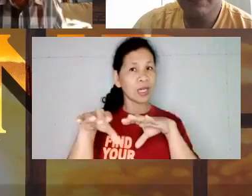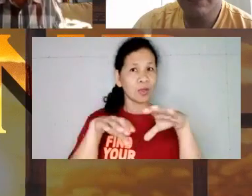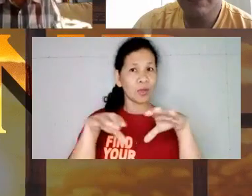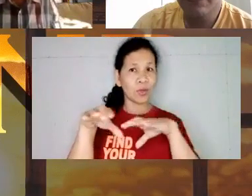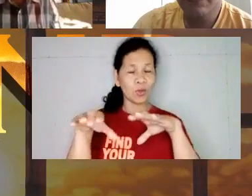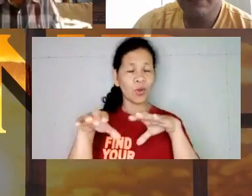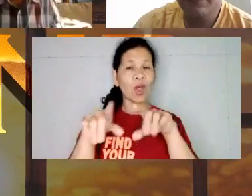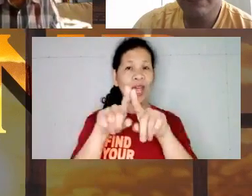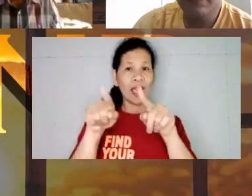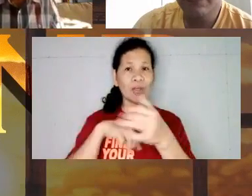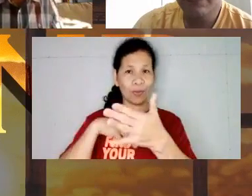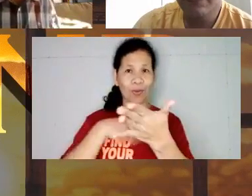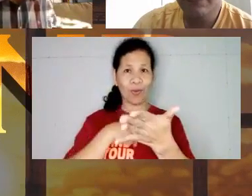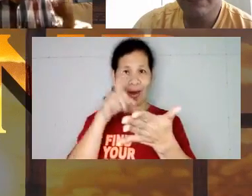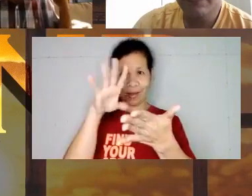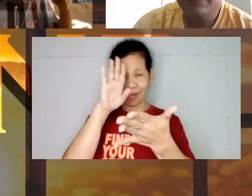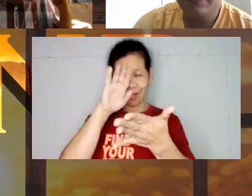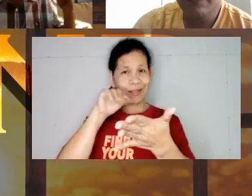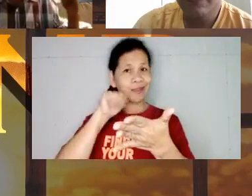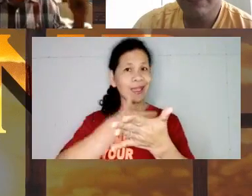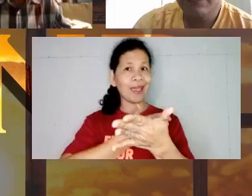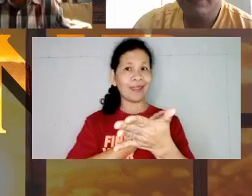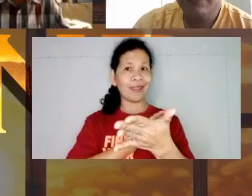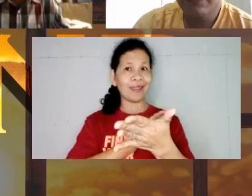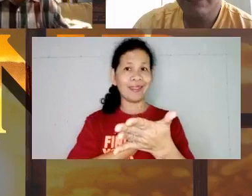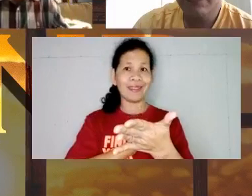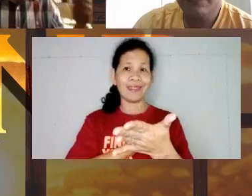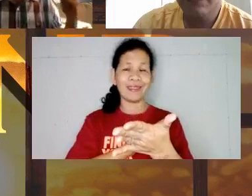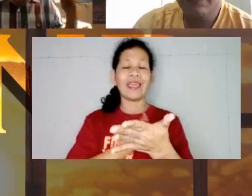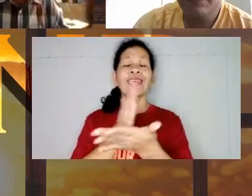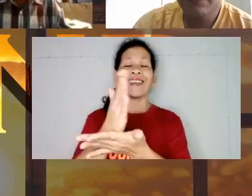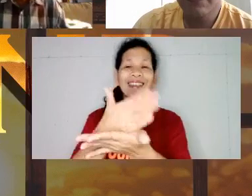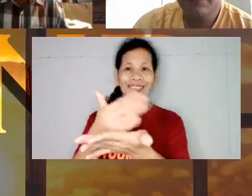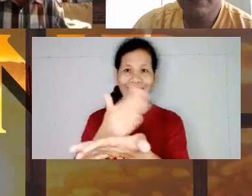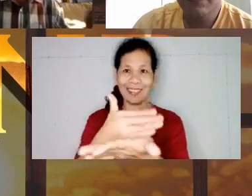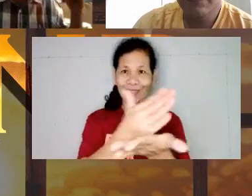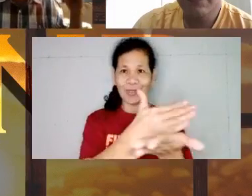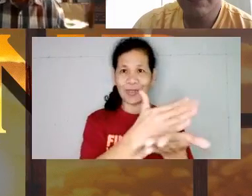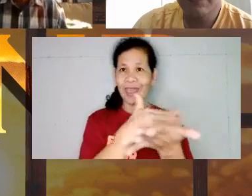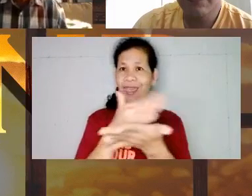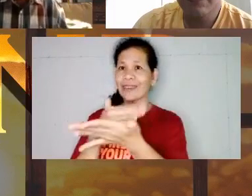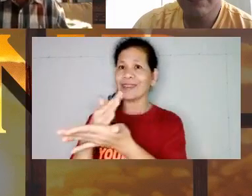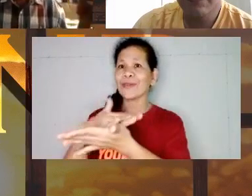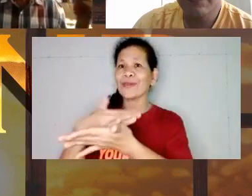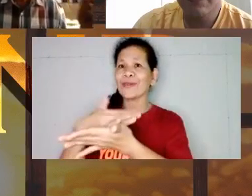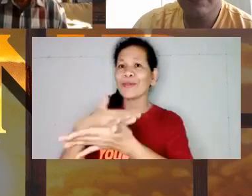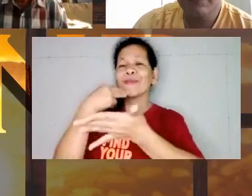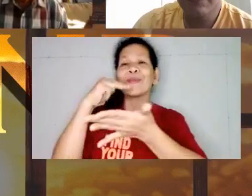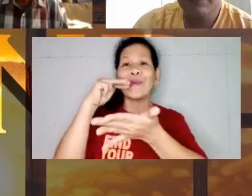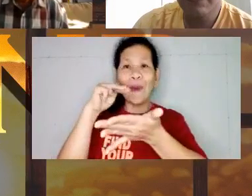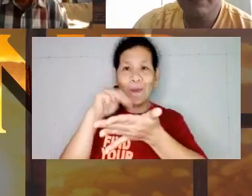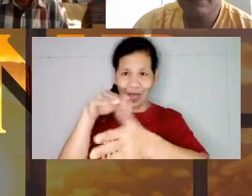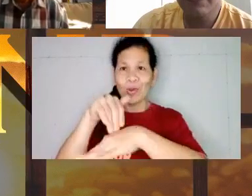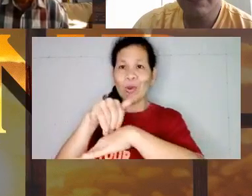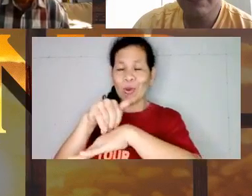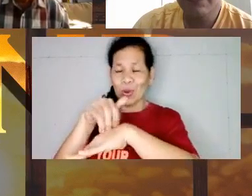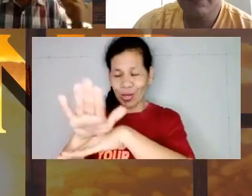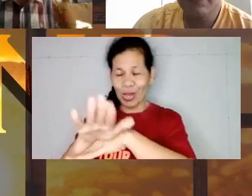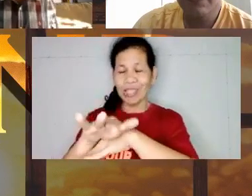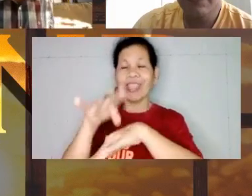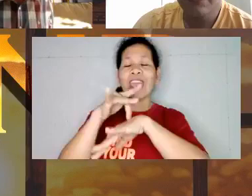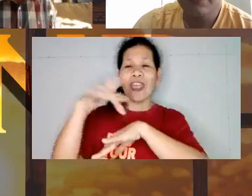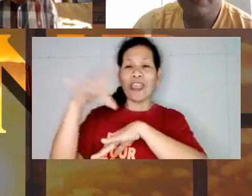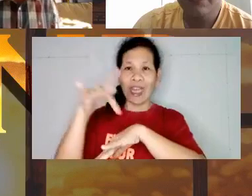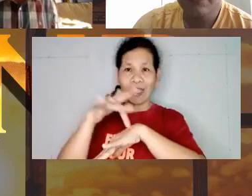Diyos ay ibahagi, iparating, ipadama ang pagmamahal ng